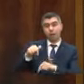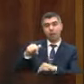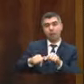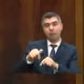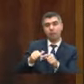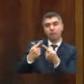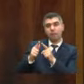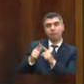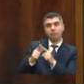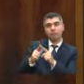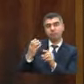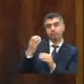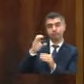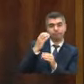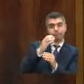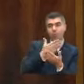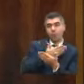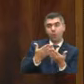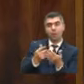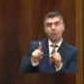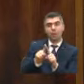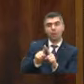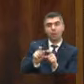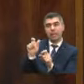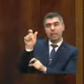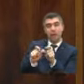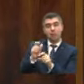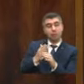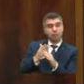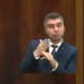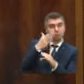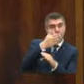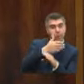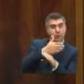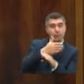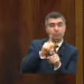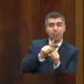الواجهات الإدارية والمصالح التي يقصدها المرتفقون لقضاء حاجياتهم.